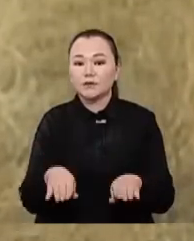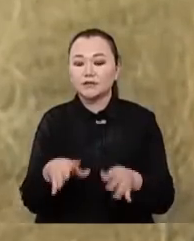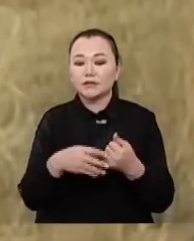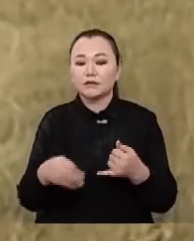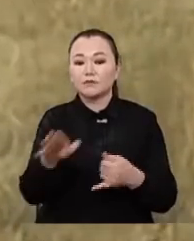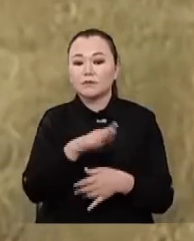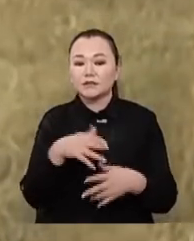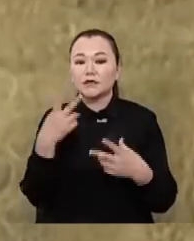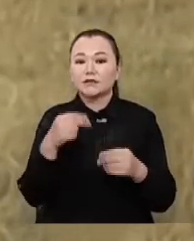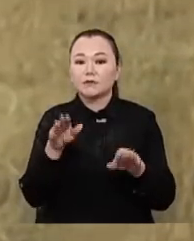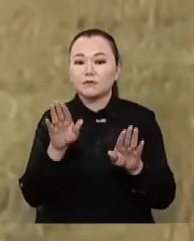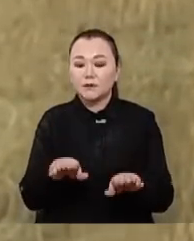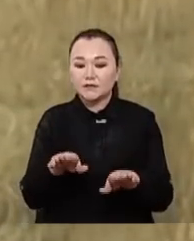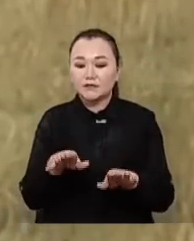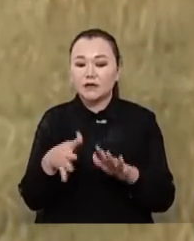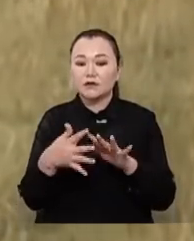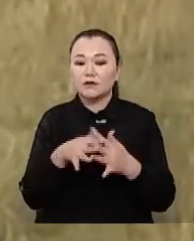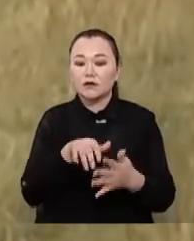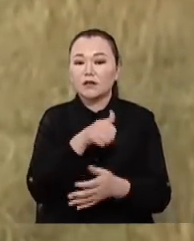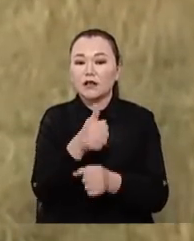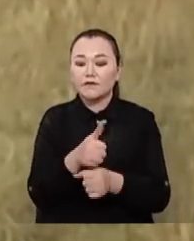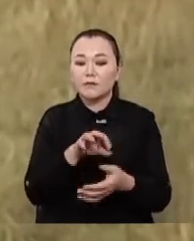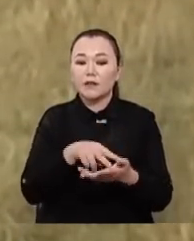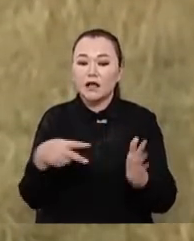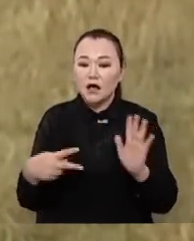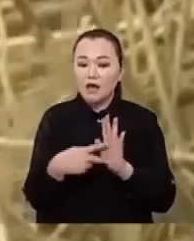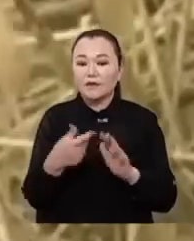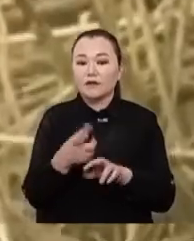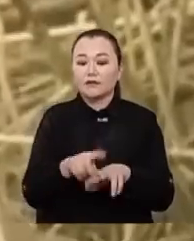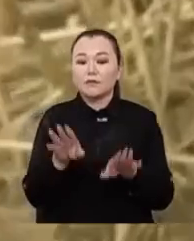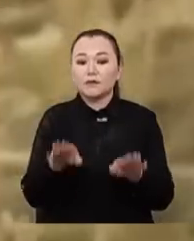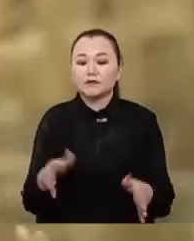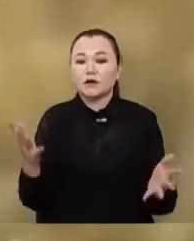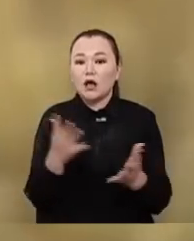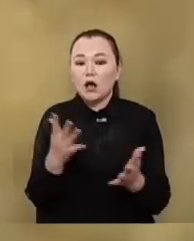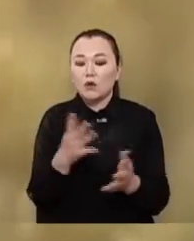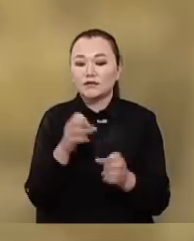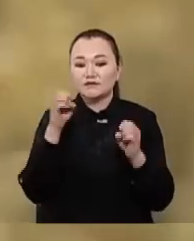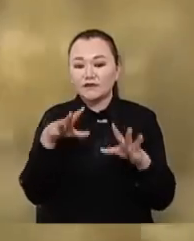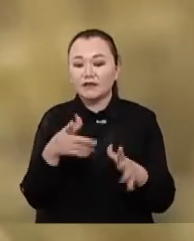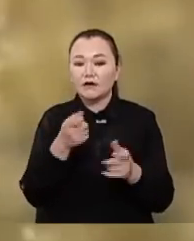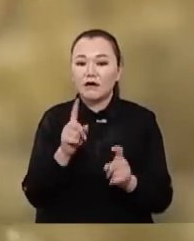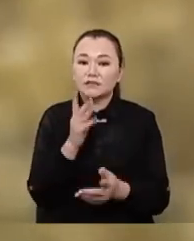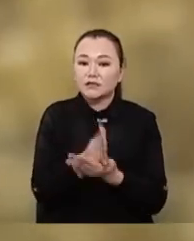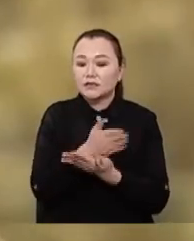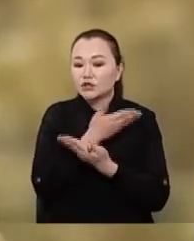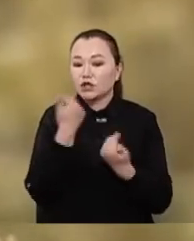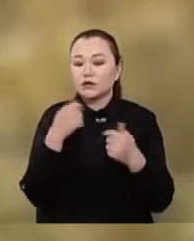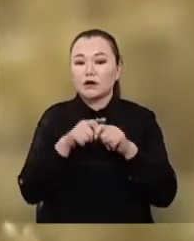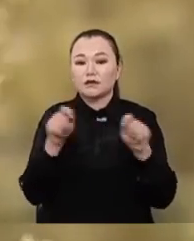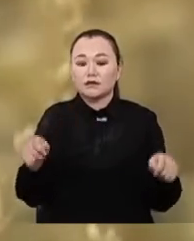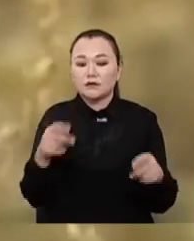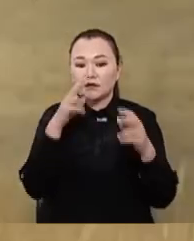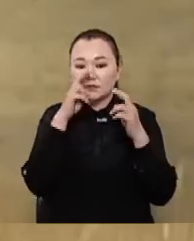телімнің қайда орналасқанын, елді мекеннің бас жоспарын және ол жерге қандай коммуникациялардың тартылғанда ашық қарай